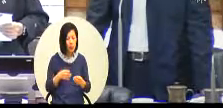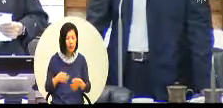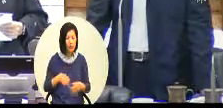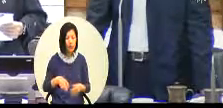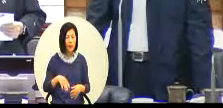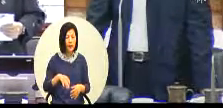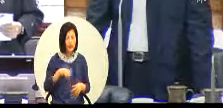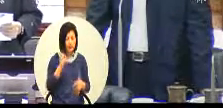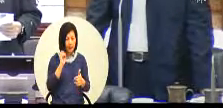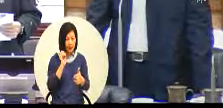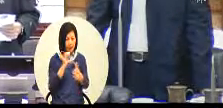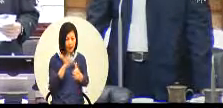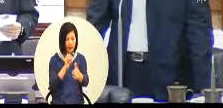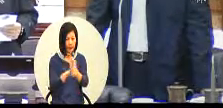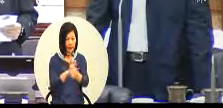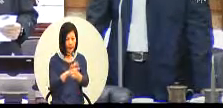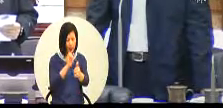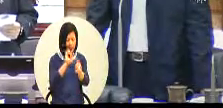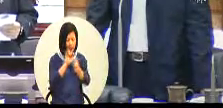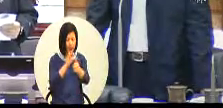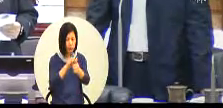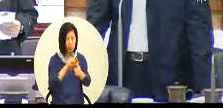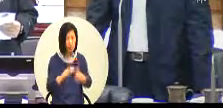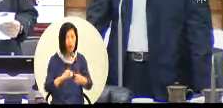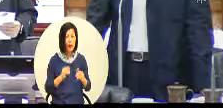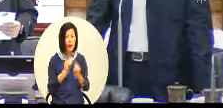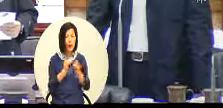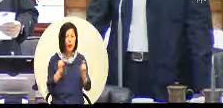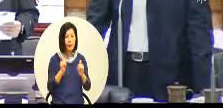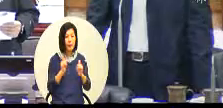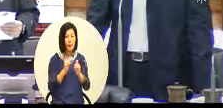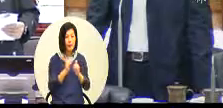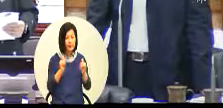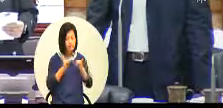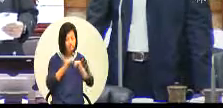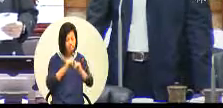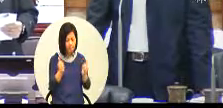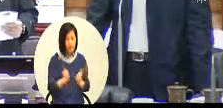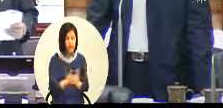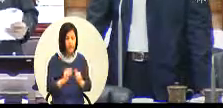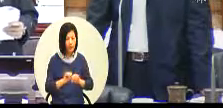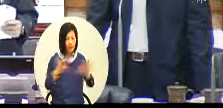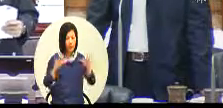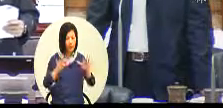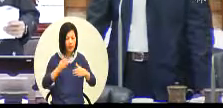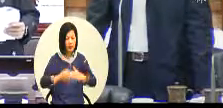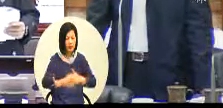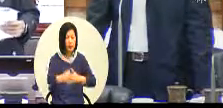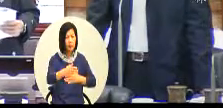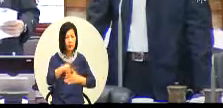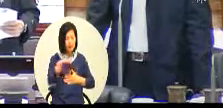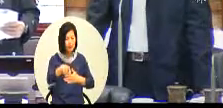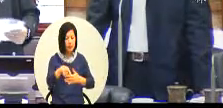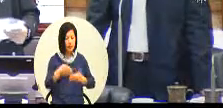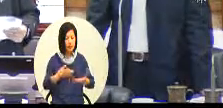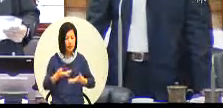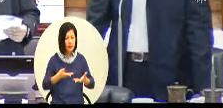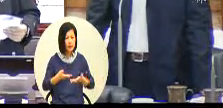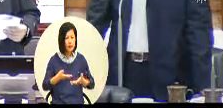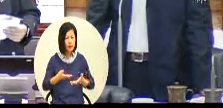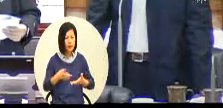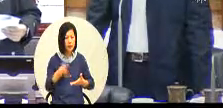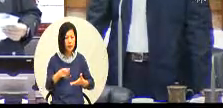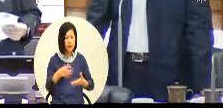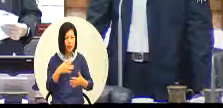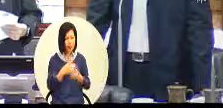道在很多民主发展的过程之中，那我会觉得这个地方是要最好的